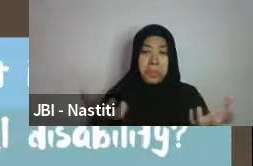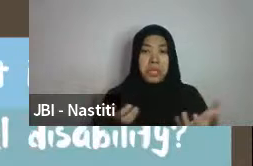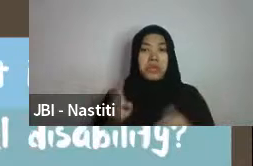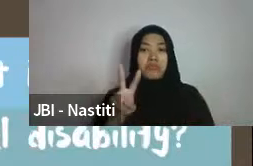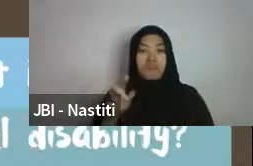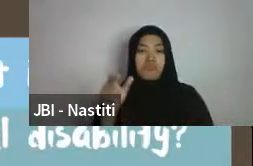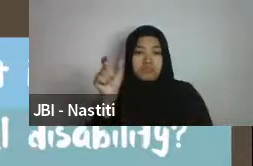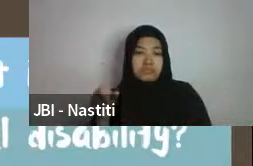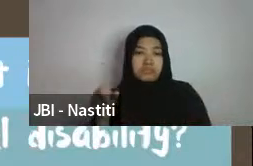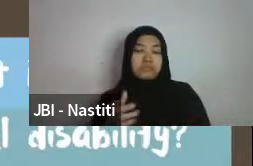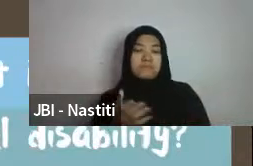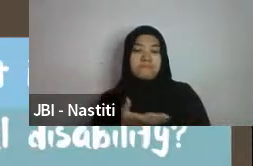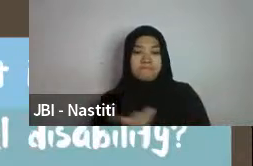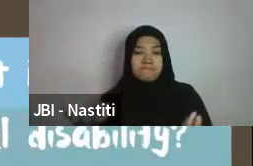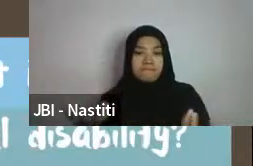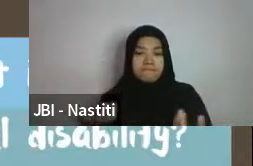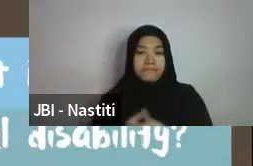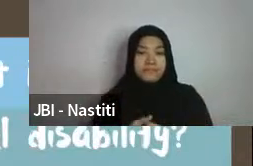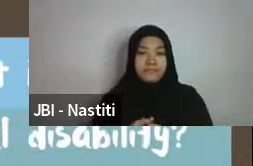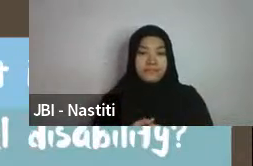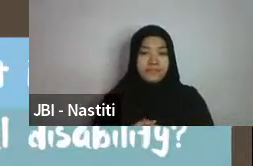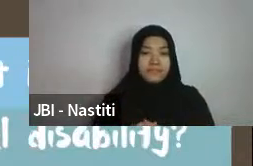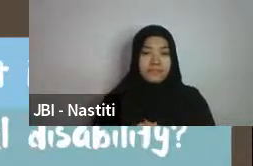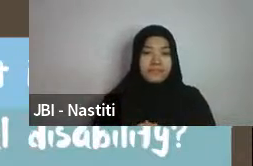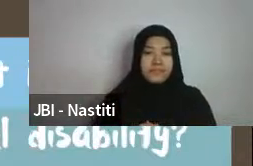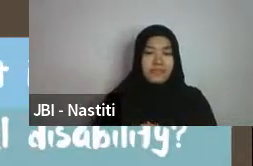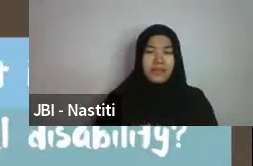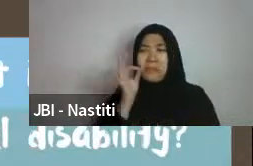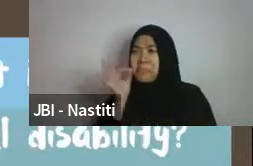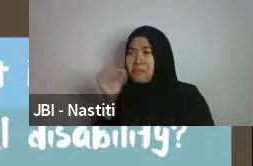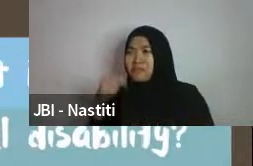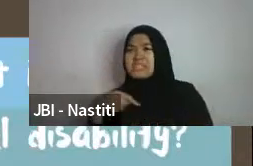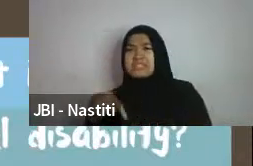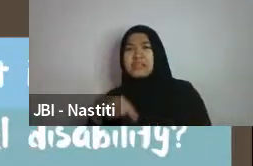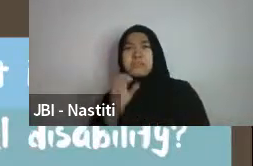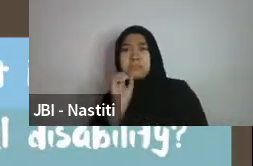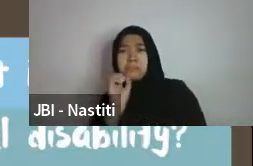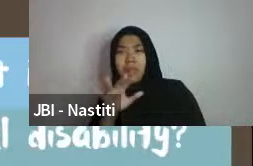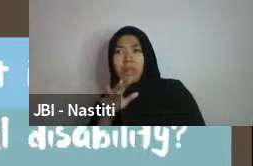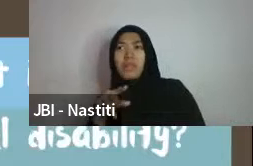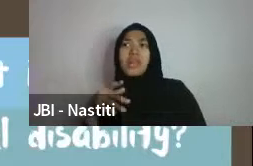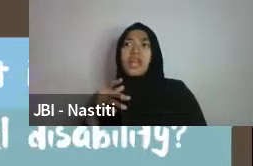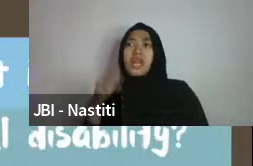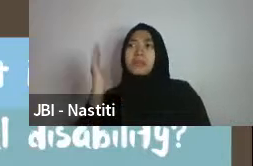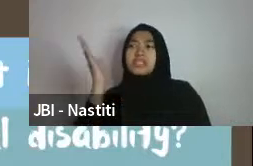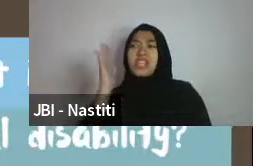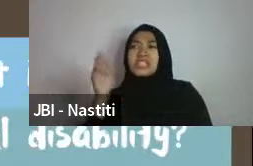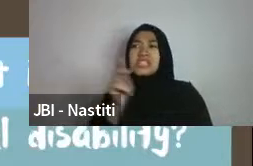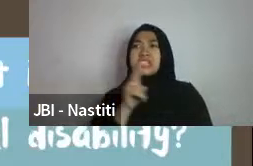Saya nggak ngomong, saya bahasa Indonesia atau bahasa Inggris ya, Ibu? Eh,